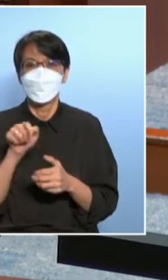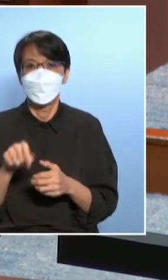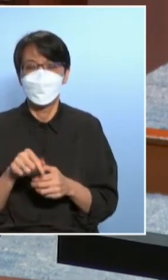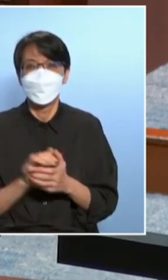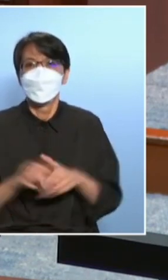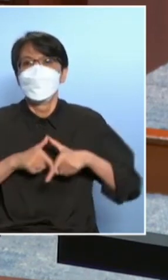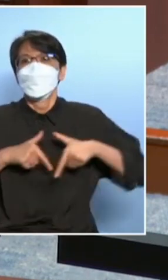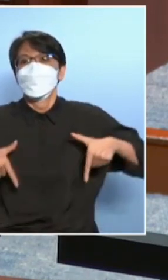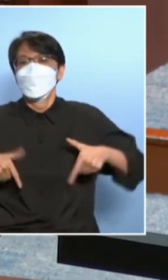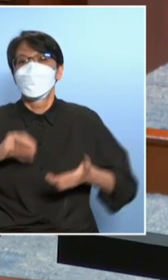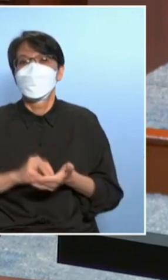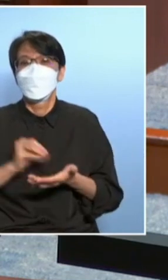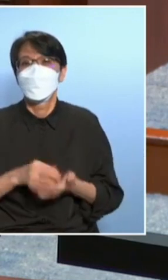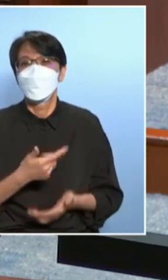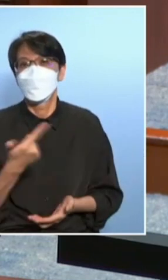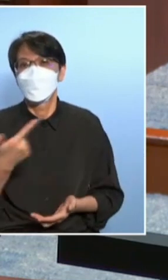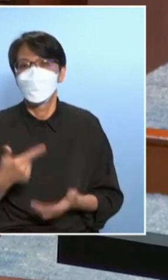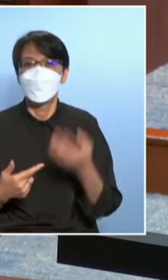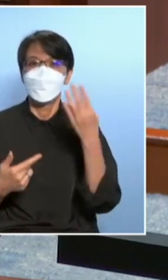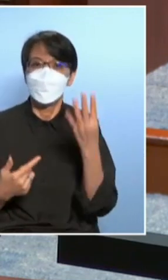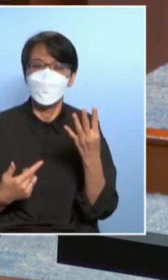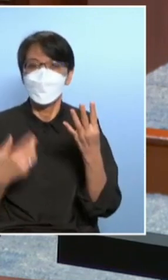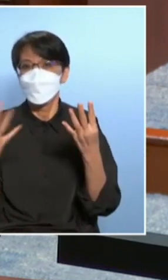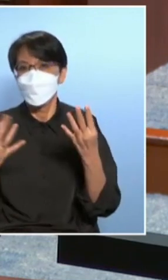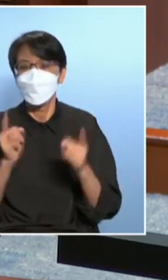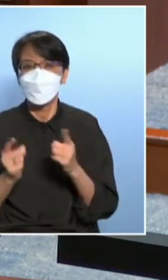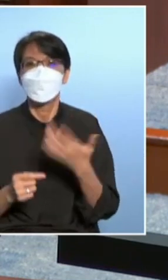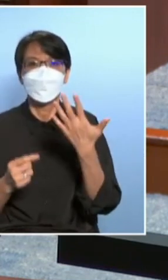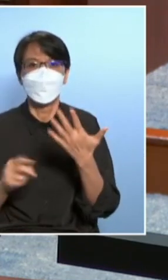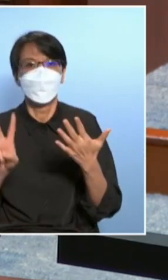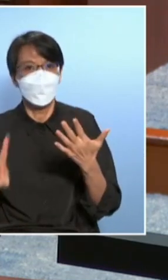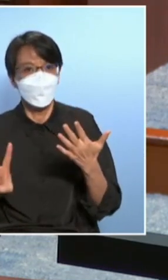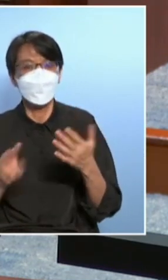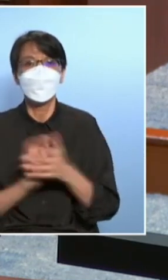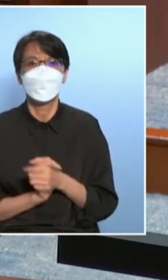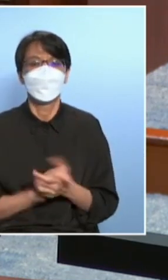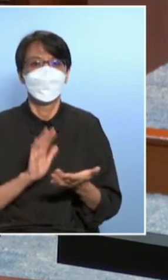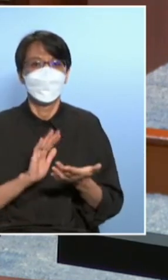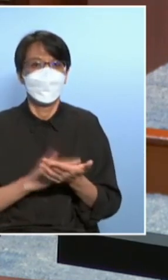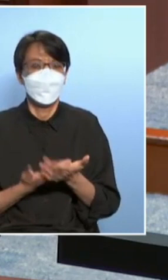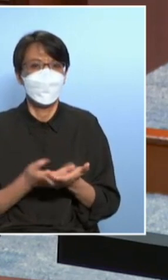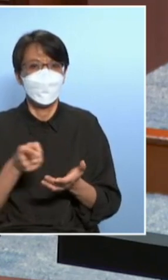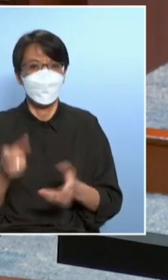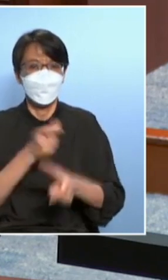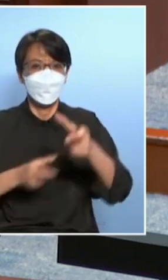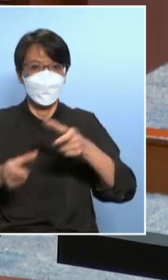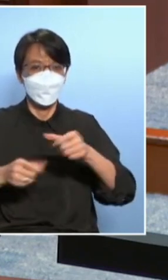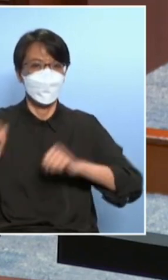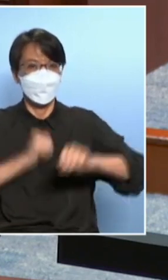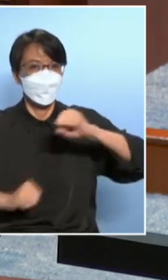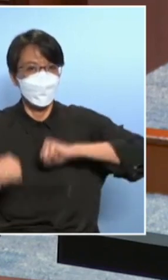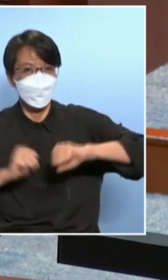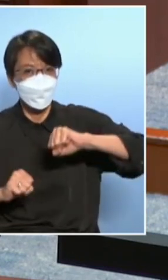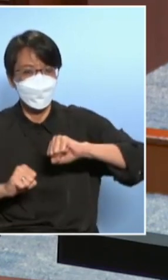勇敢嘅決定，因為當時好多人都係講緊4+3，甚至5+2嘅啫。咁啊個效果出嚟話，對於某一部分嘅商業活動咧，其實入